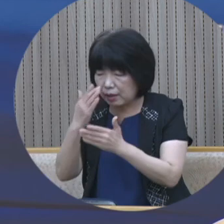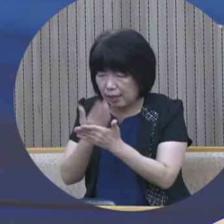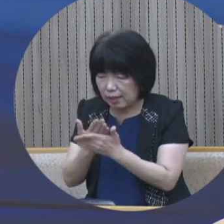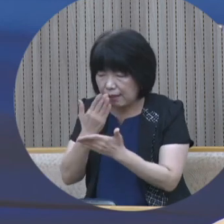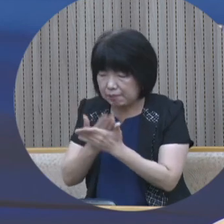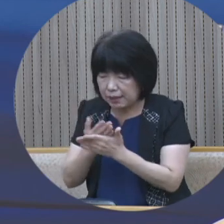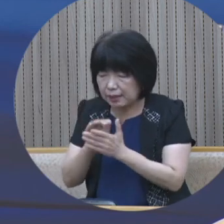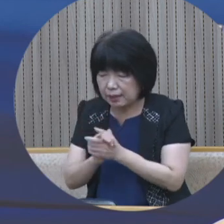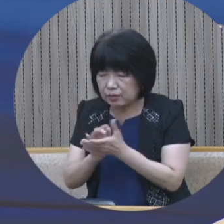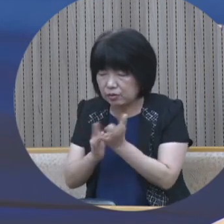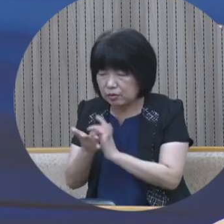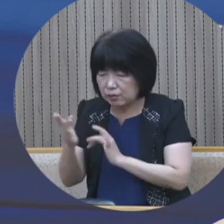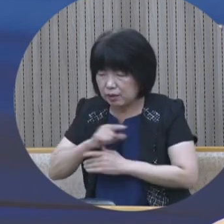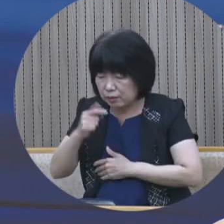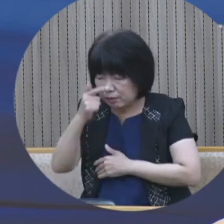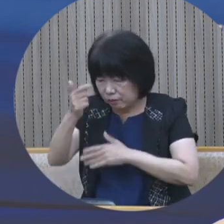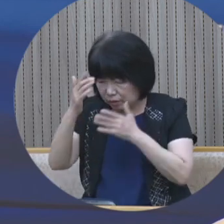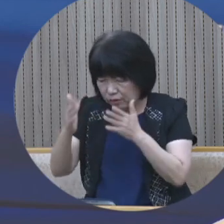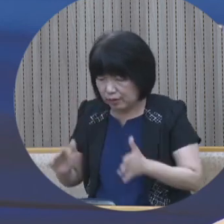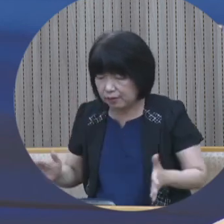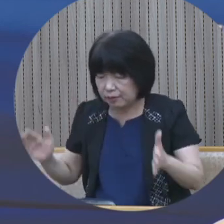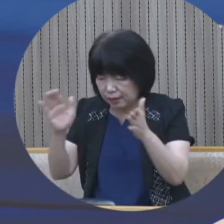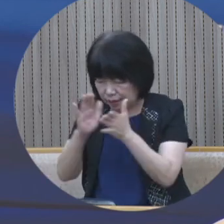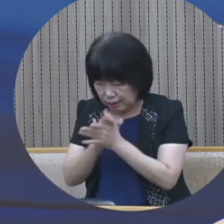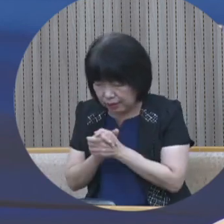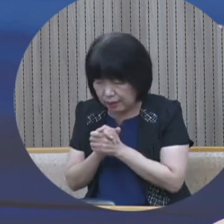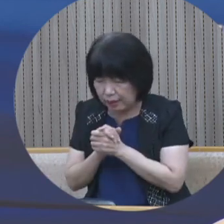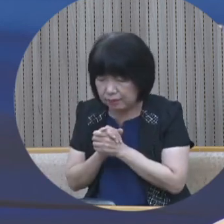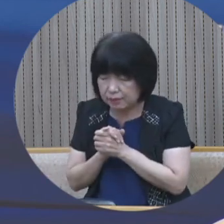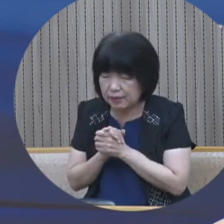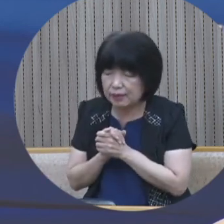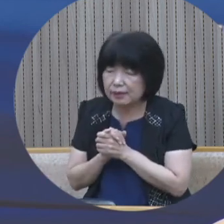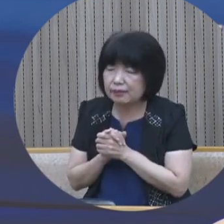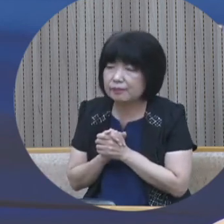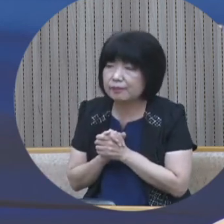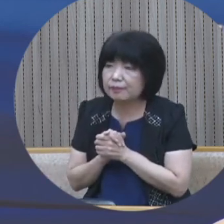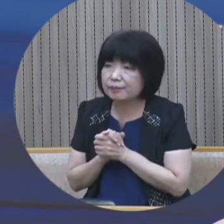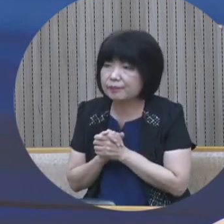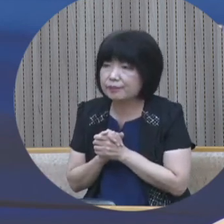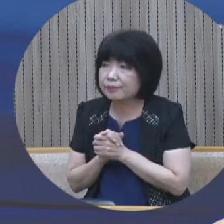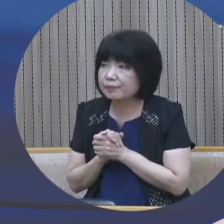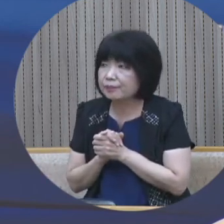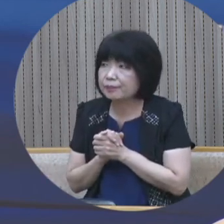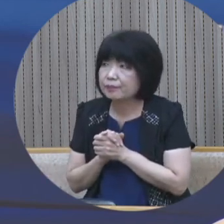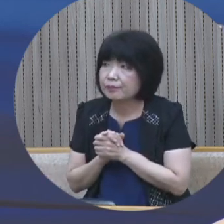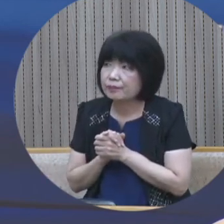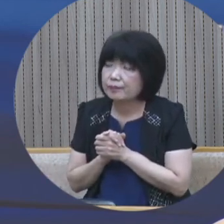주옵소서. 예수님의 이름으로 기도하옵나이다. 아멘.